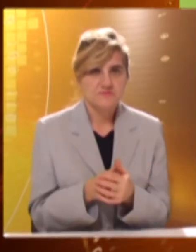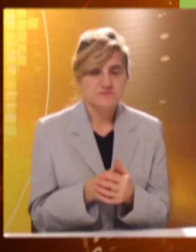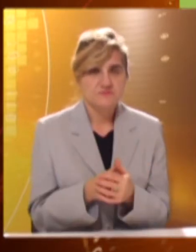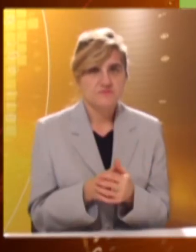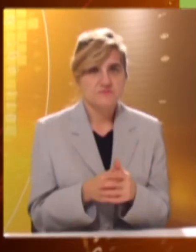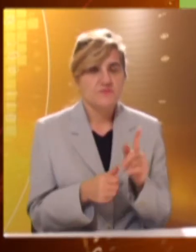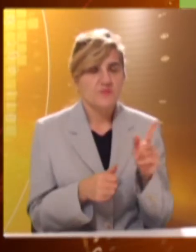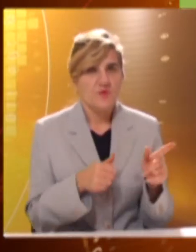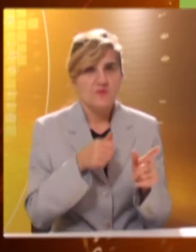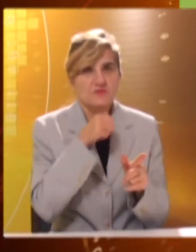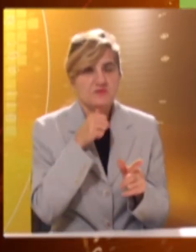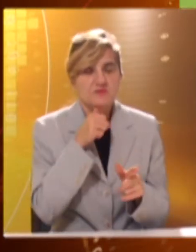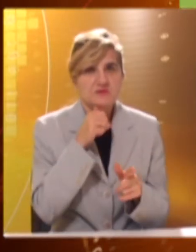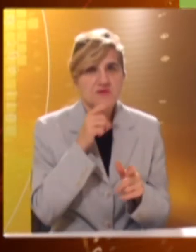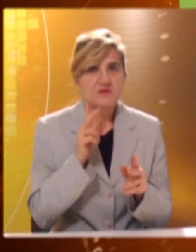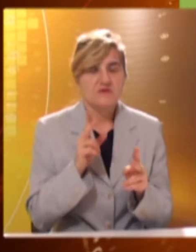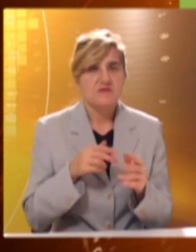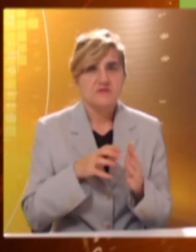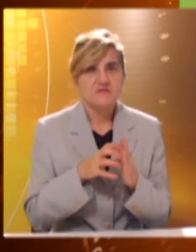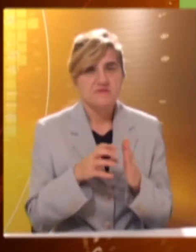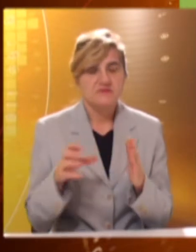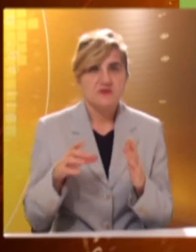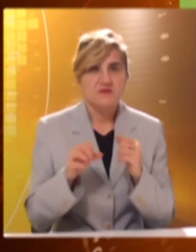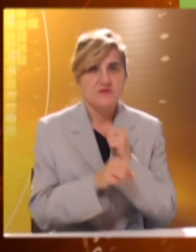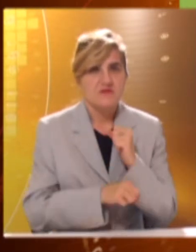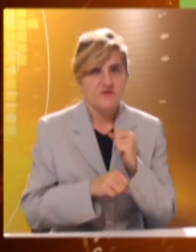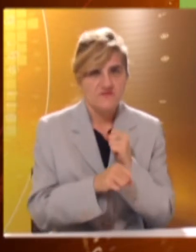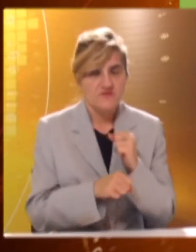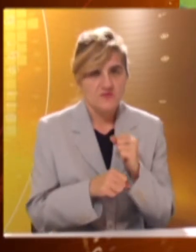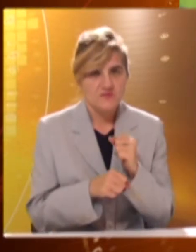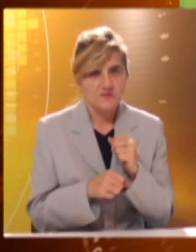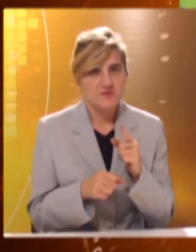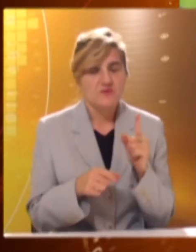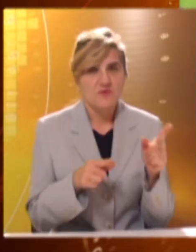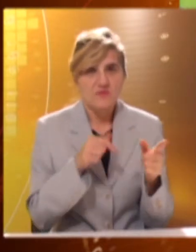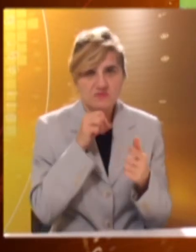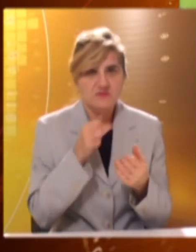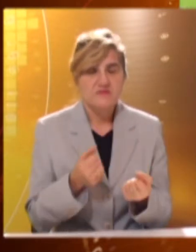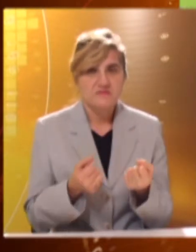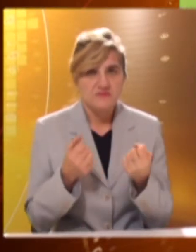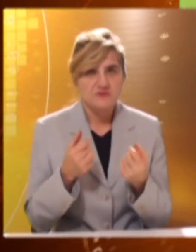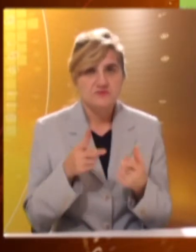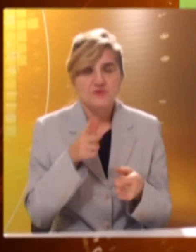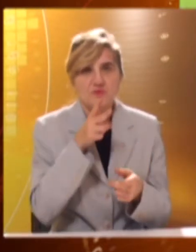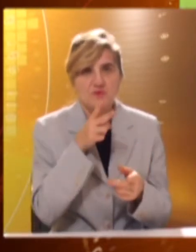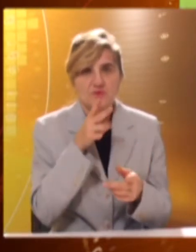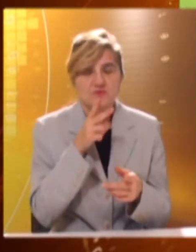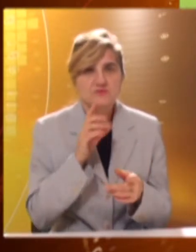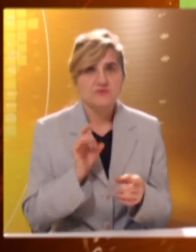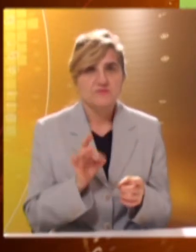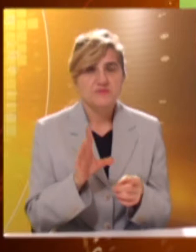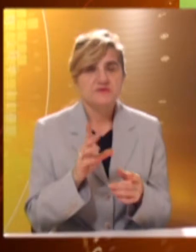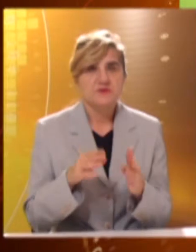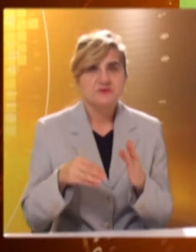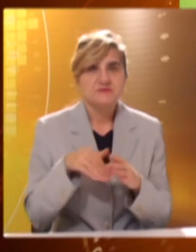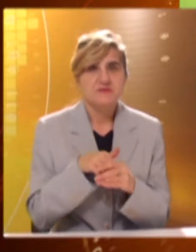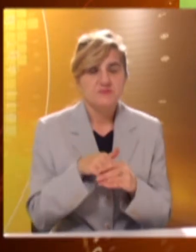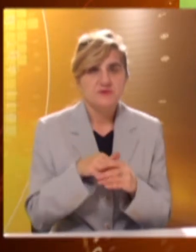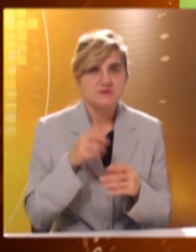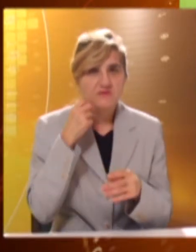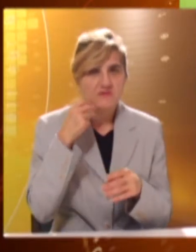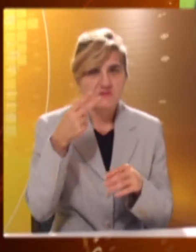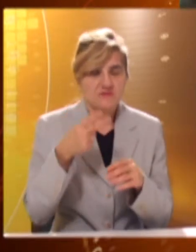Aleksandar Maganovski, student informatike, ističe da tokom studija nije imao nikakvih problema te da je odabrao profesiju sa kojom može brzo da se zaposli. Čak ni